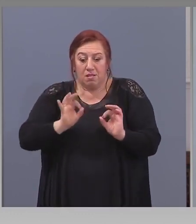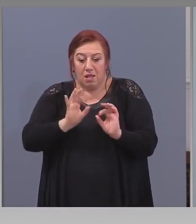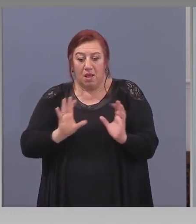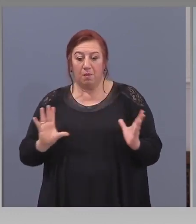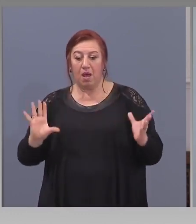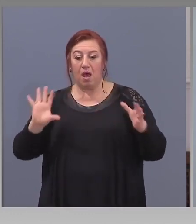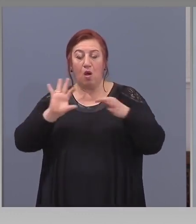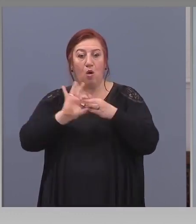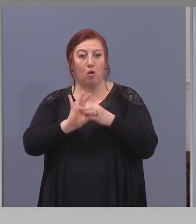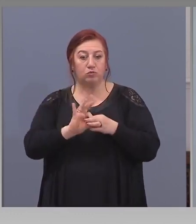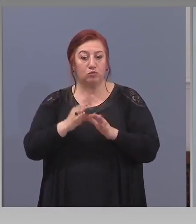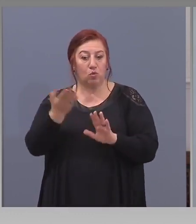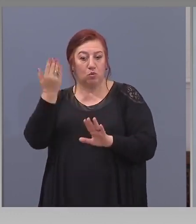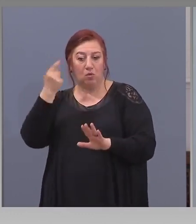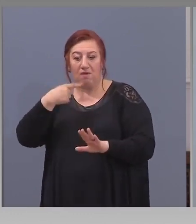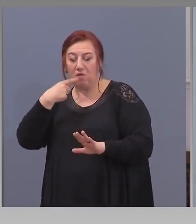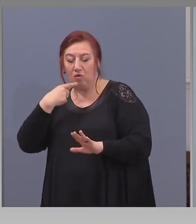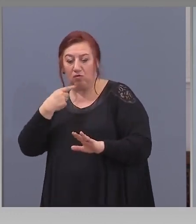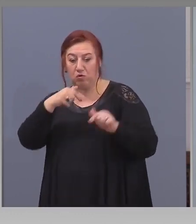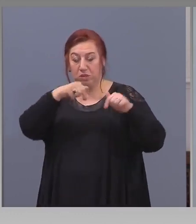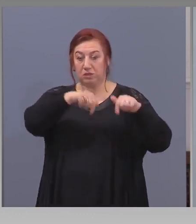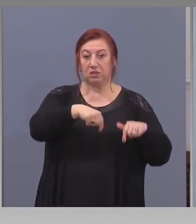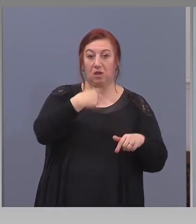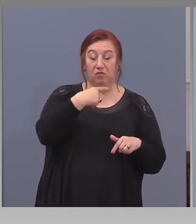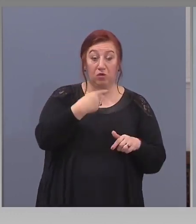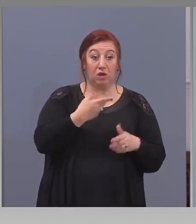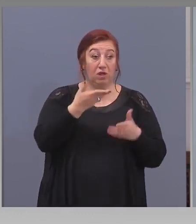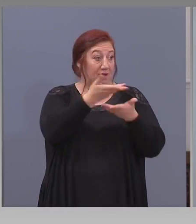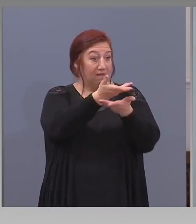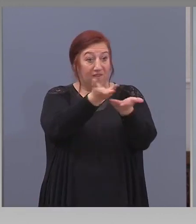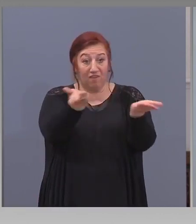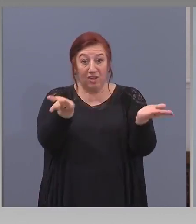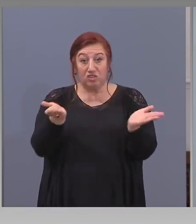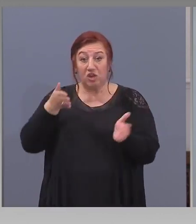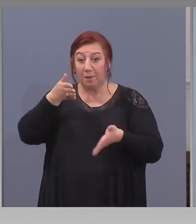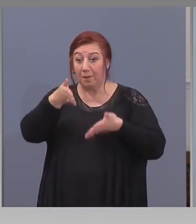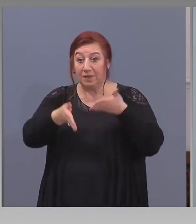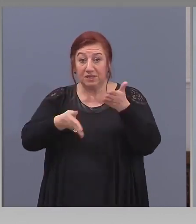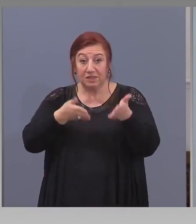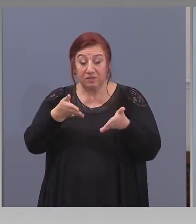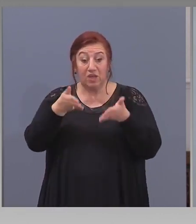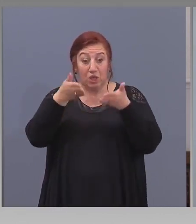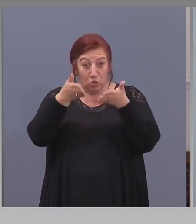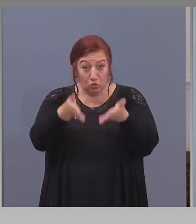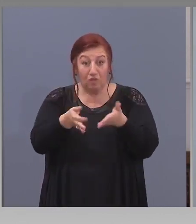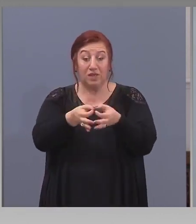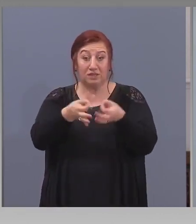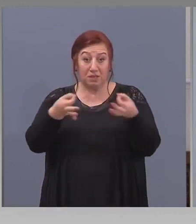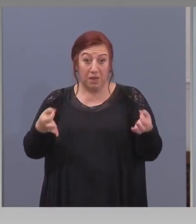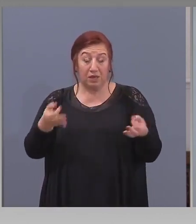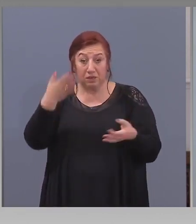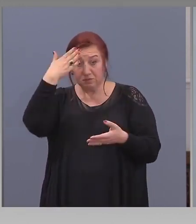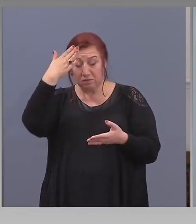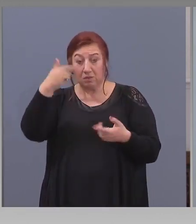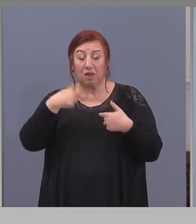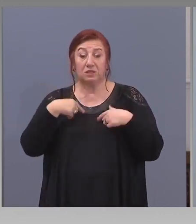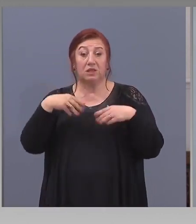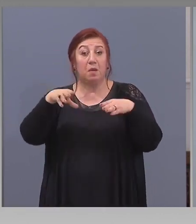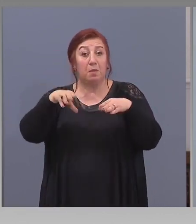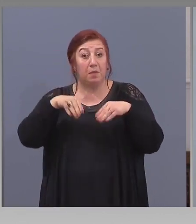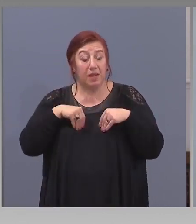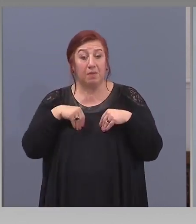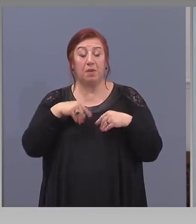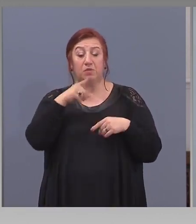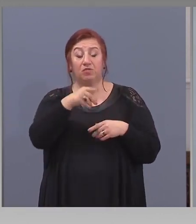мое присъствие той каза. И в наше присъствие на всички вас. И аз го приех това за много